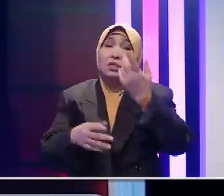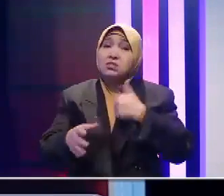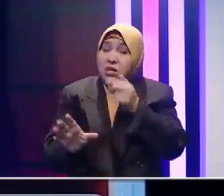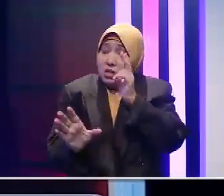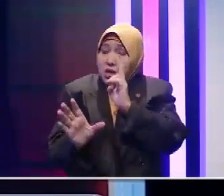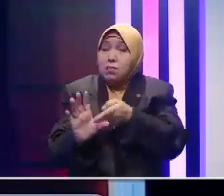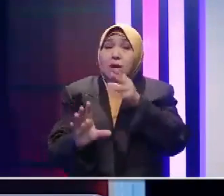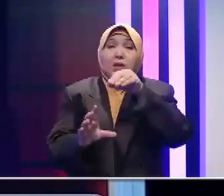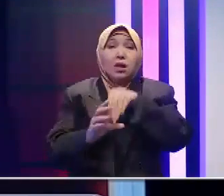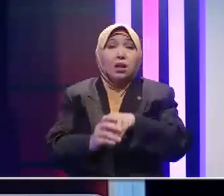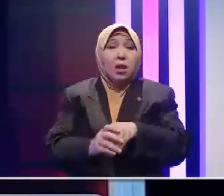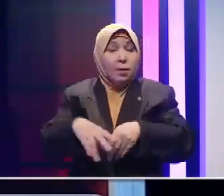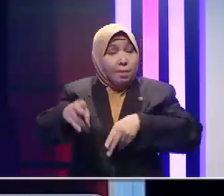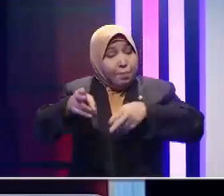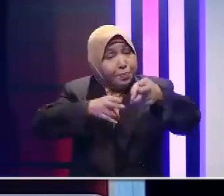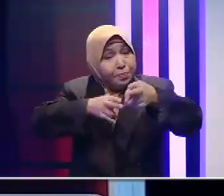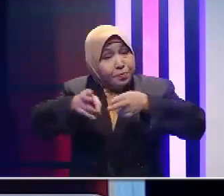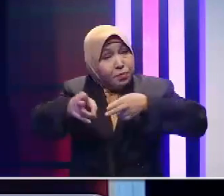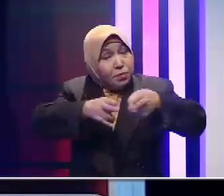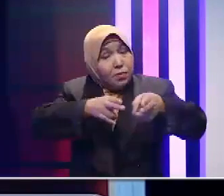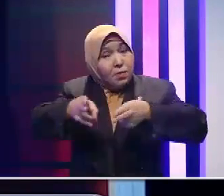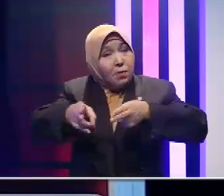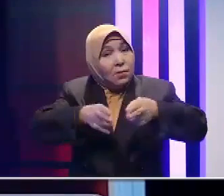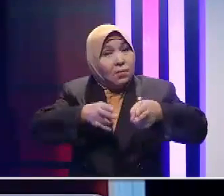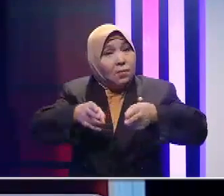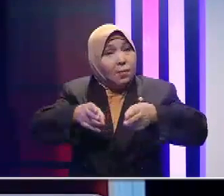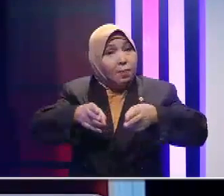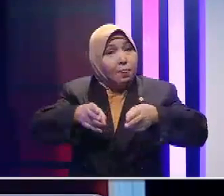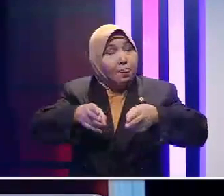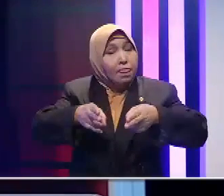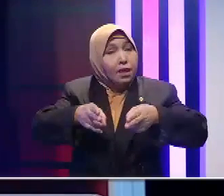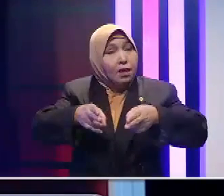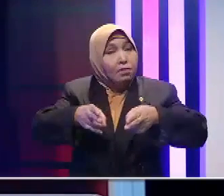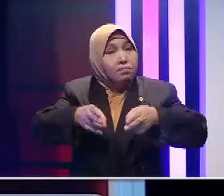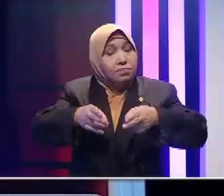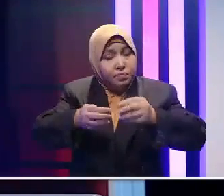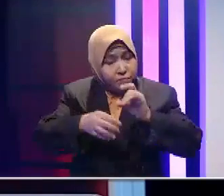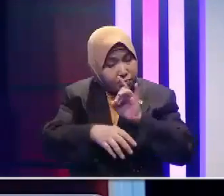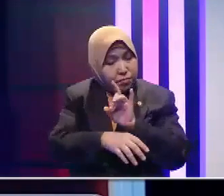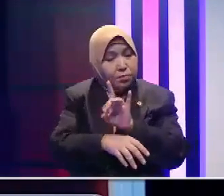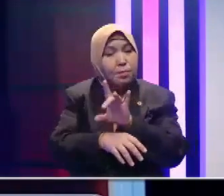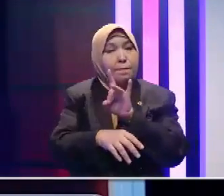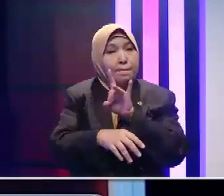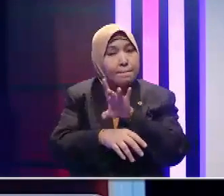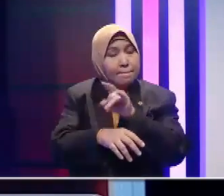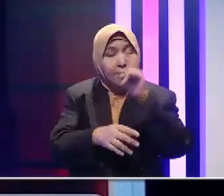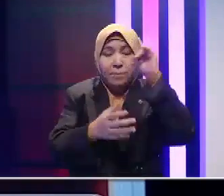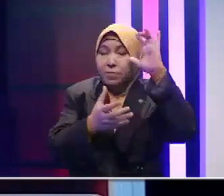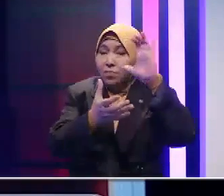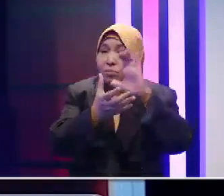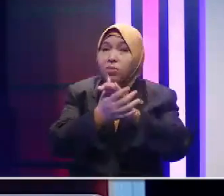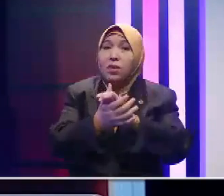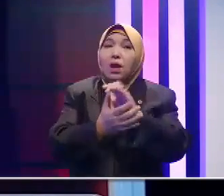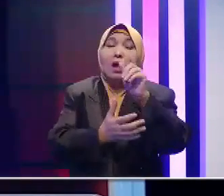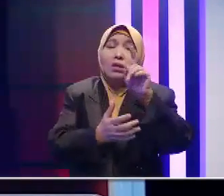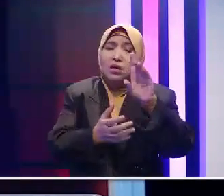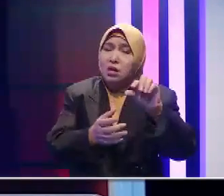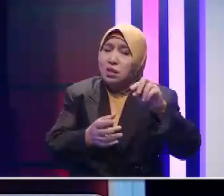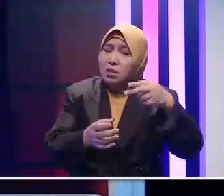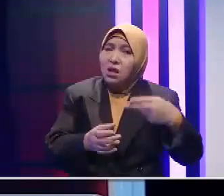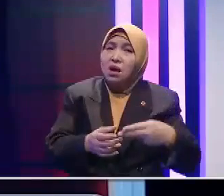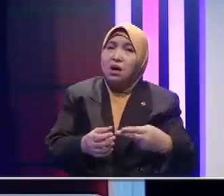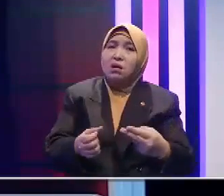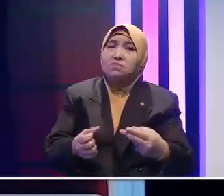dalam urusan apa kata kita bagi hikmat nasihat akidah. Jadi bila kata